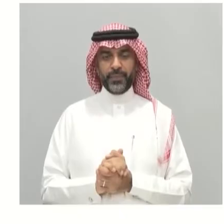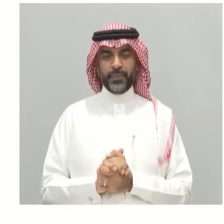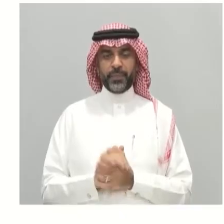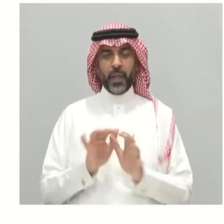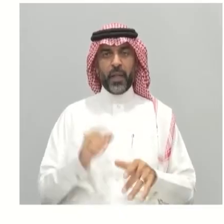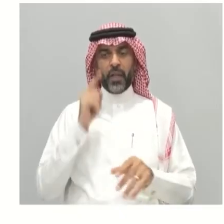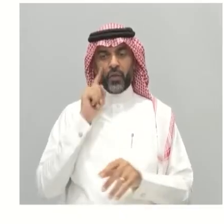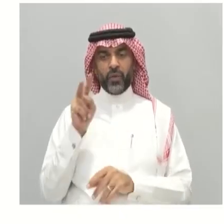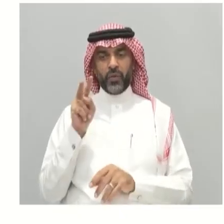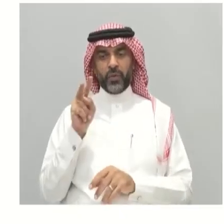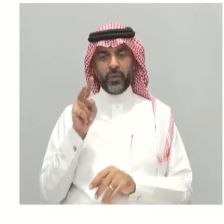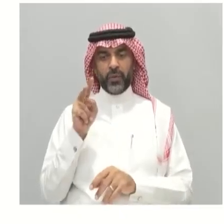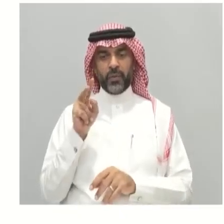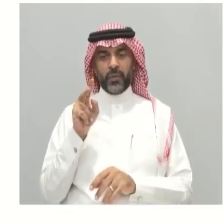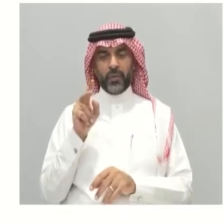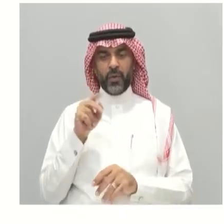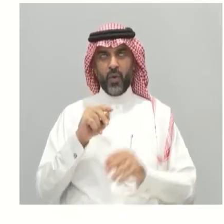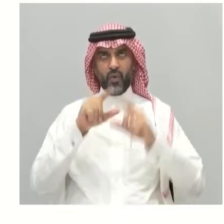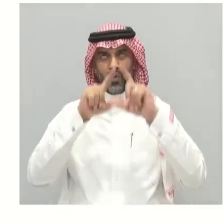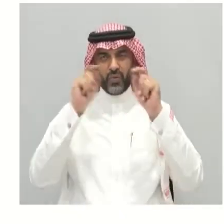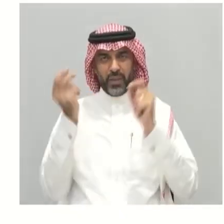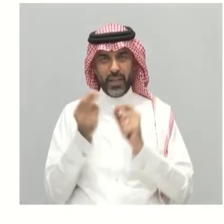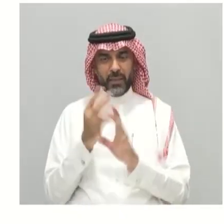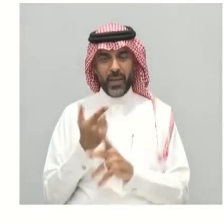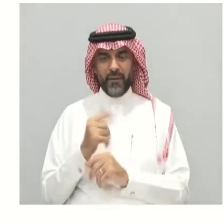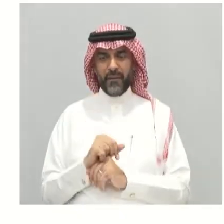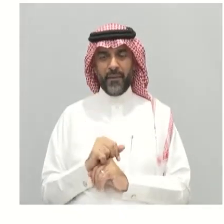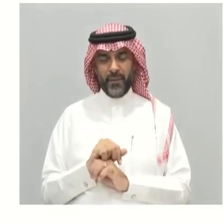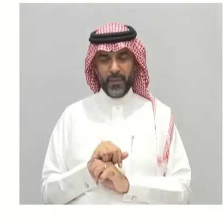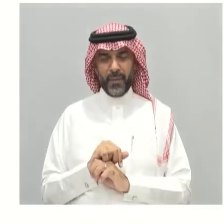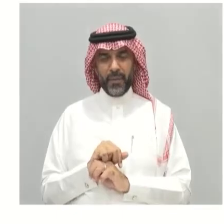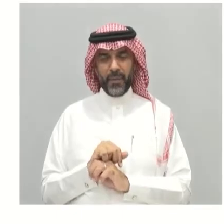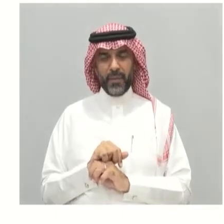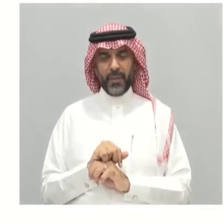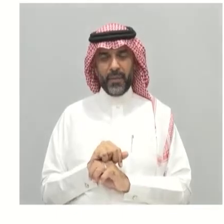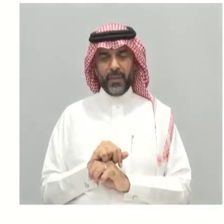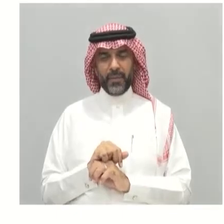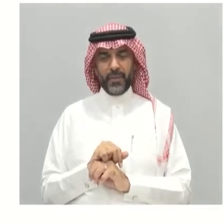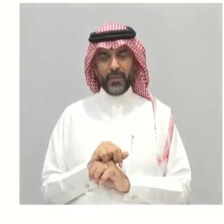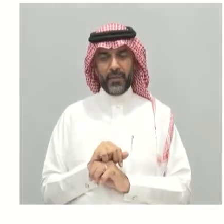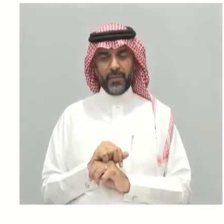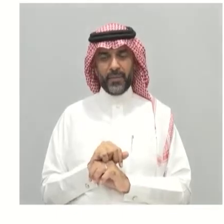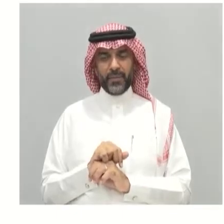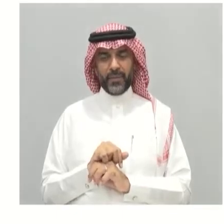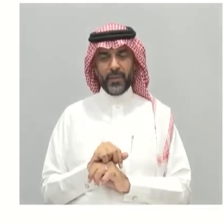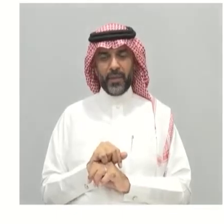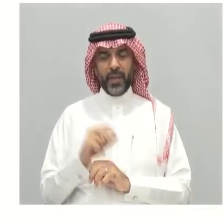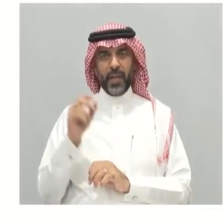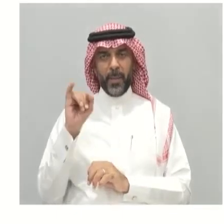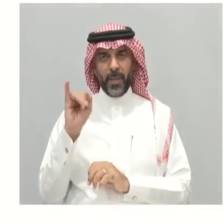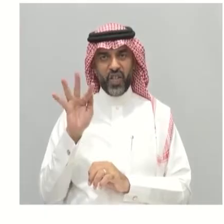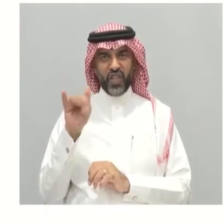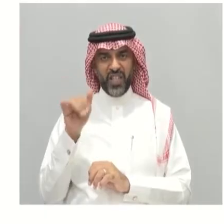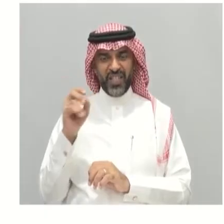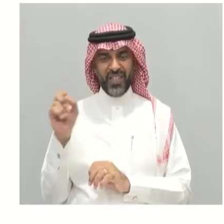هنا ايضا نوضح بشكل اكبر عمليه تعاقب الاجيال في الطحالب هنا لدينا الطور المشيجي هنا